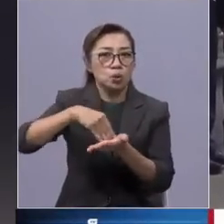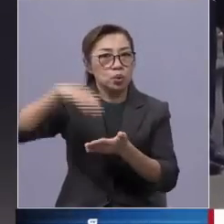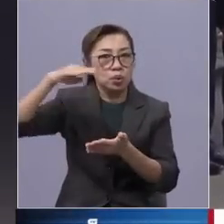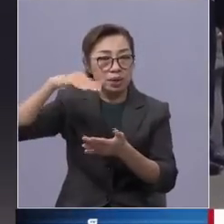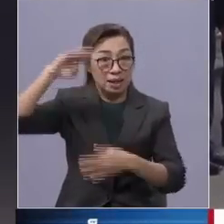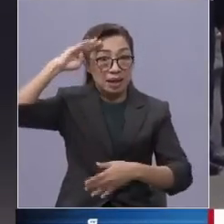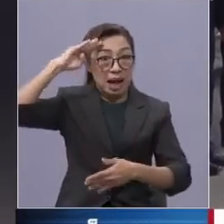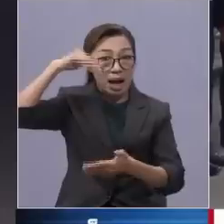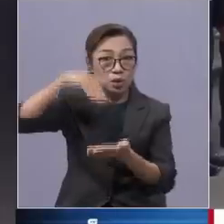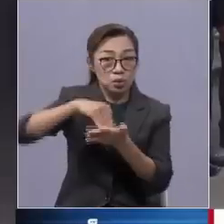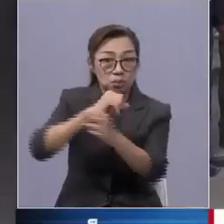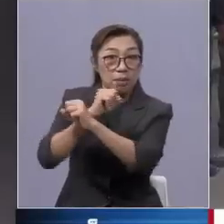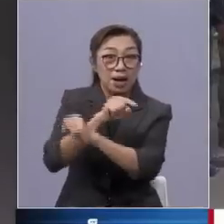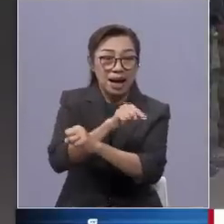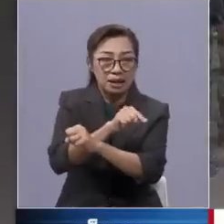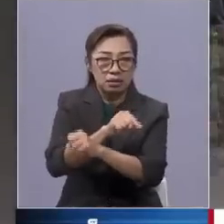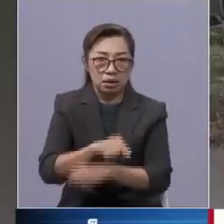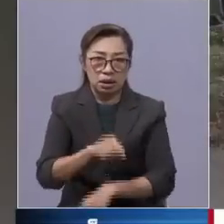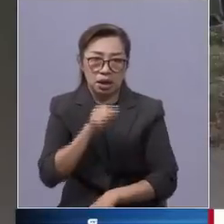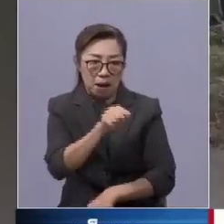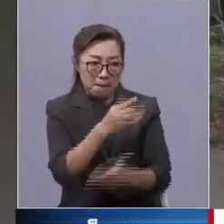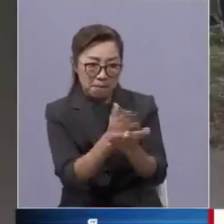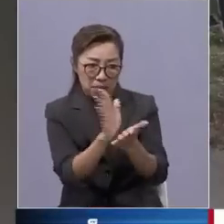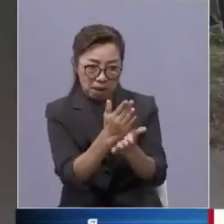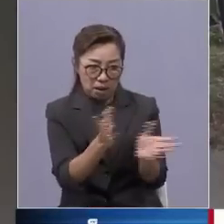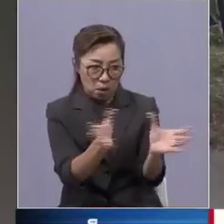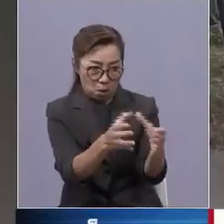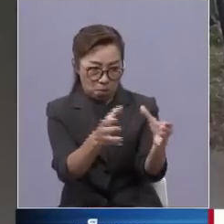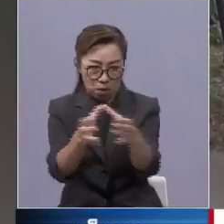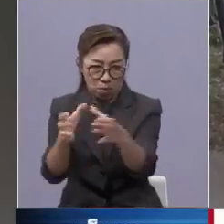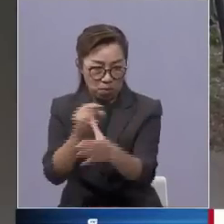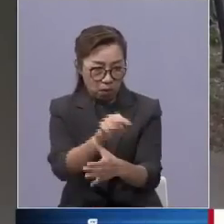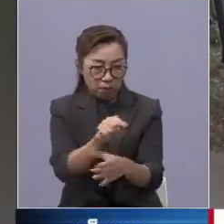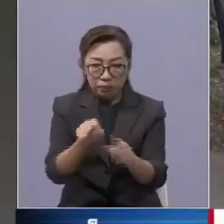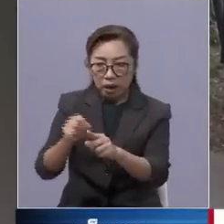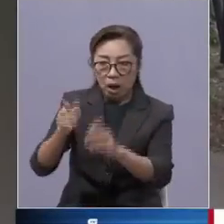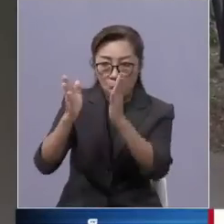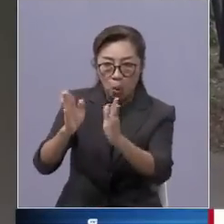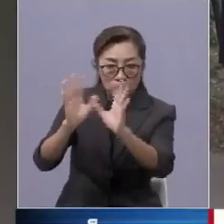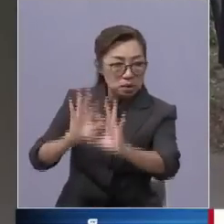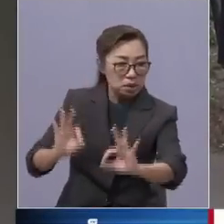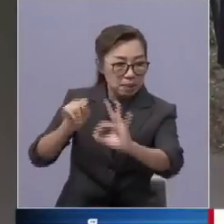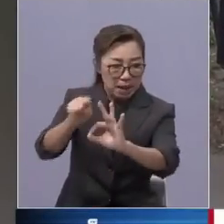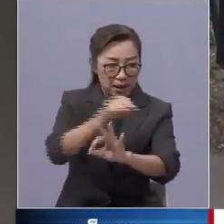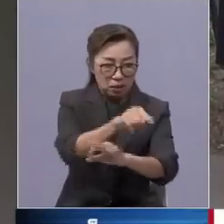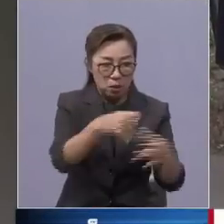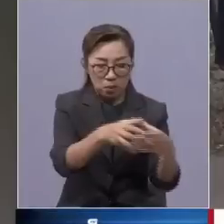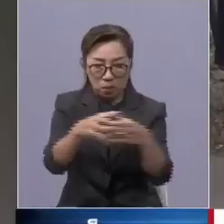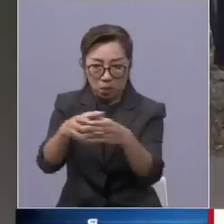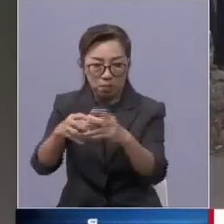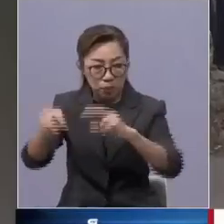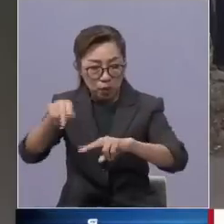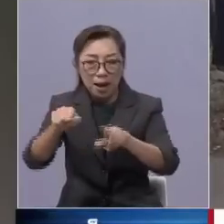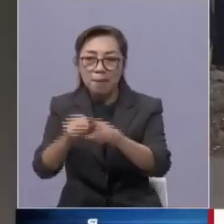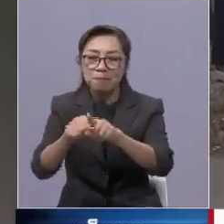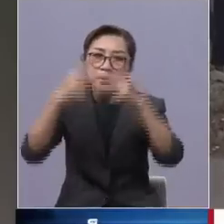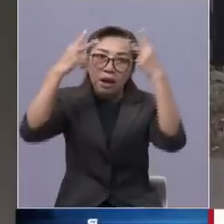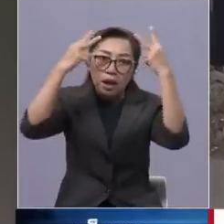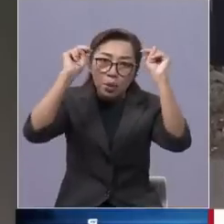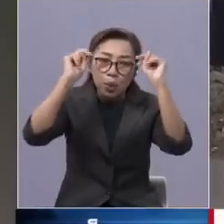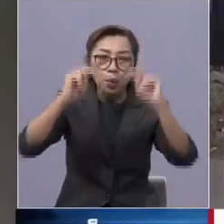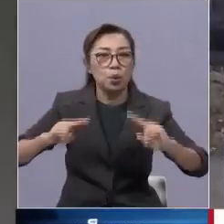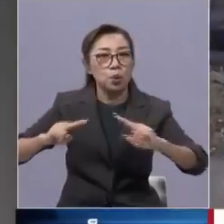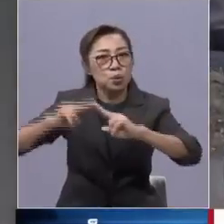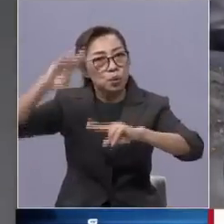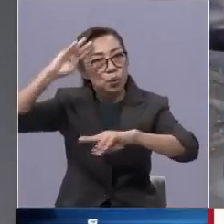ะครับชุดอารักขาบุคคลสำคัญทั้งตัวของนายกทั้งรัฐมนตรีว่า